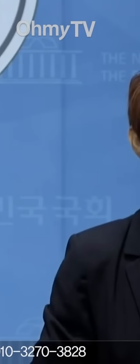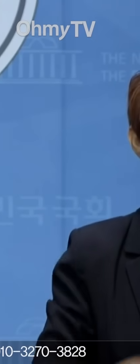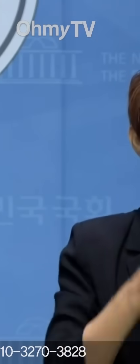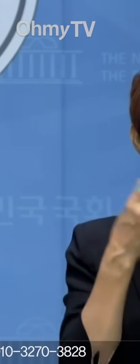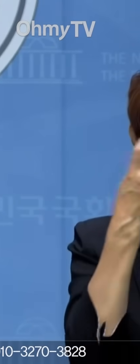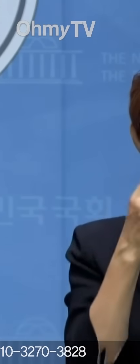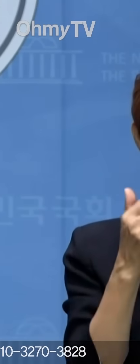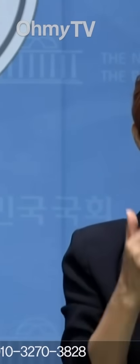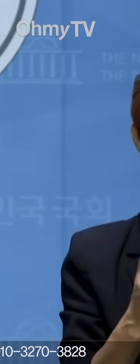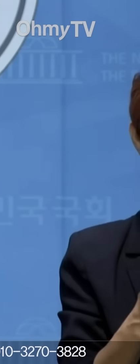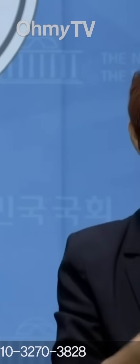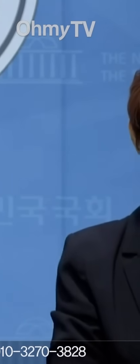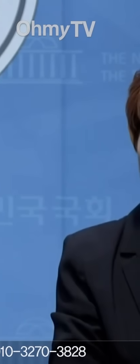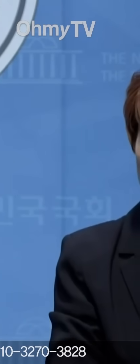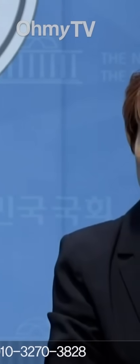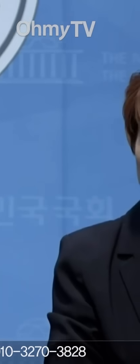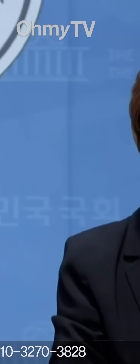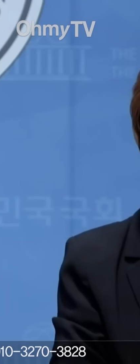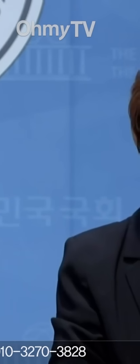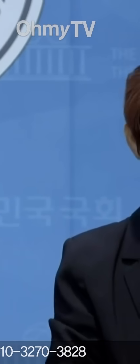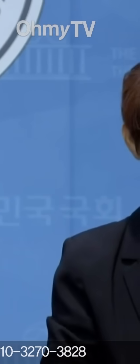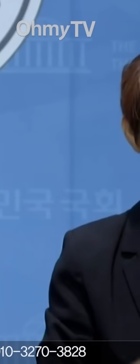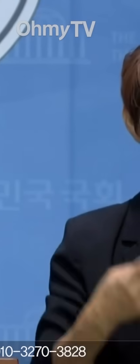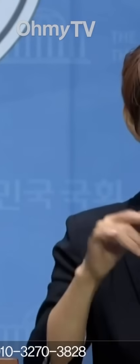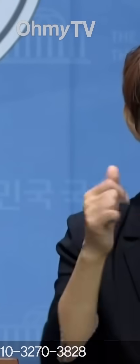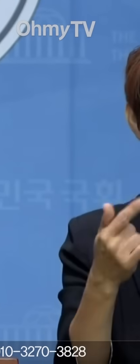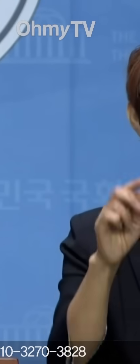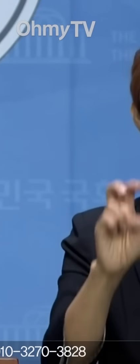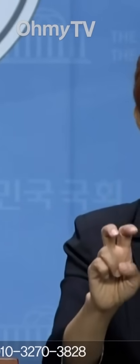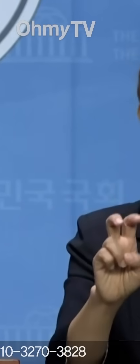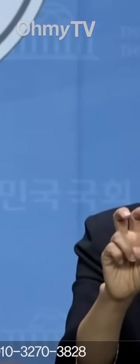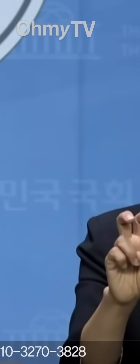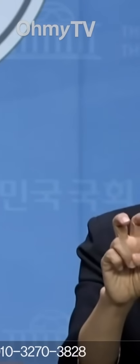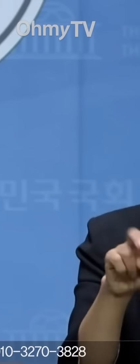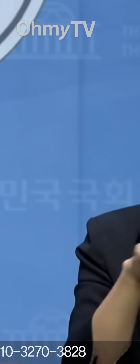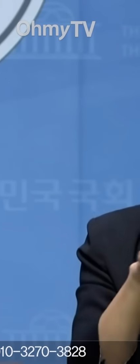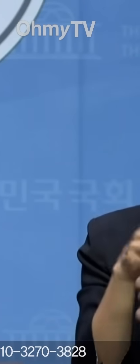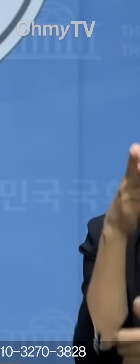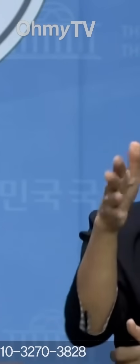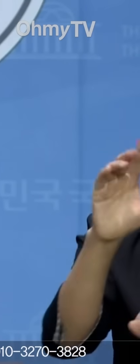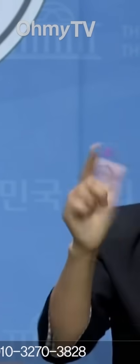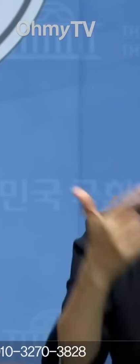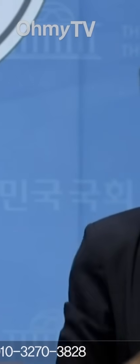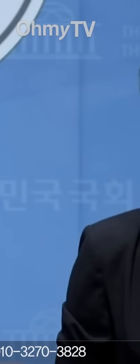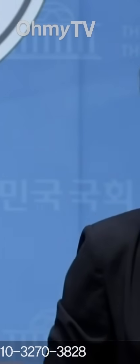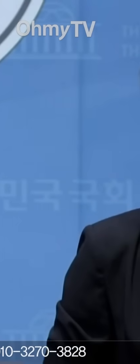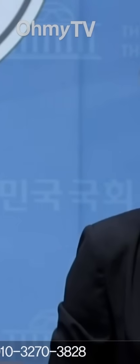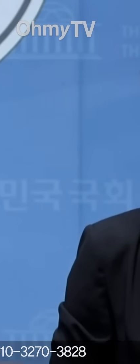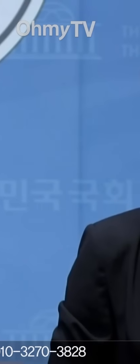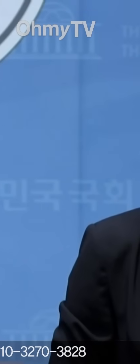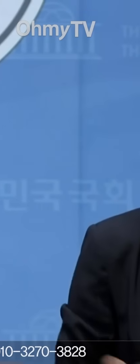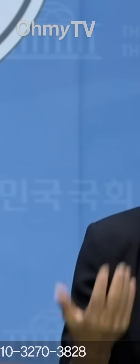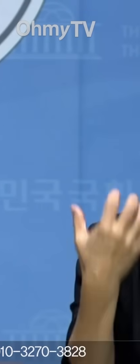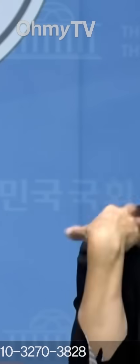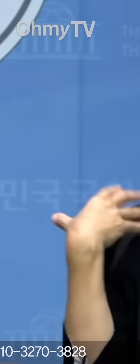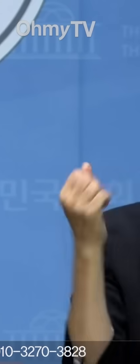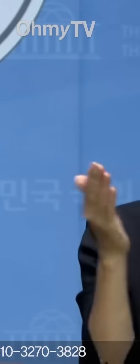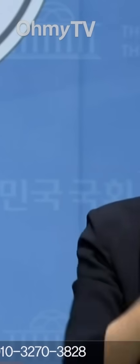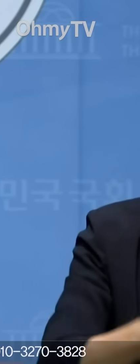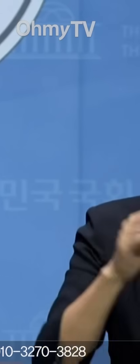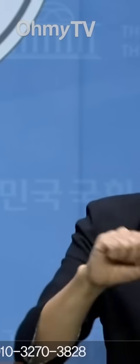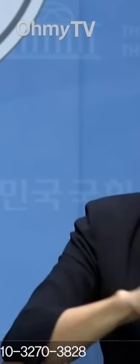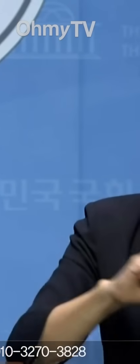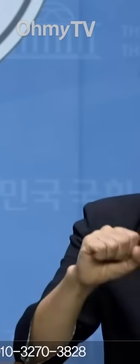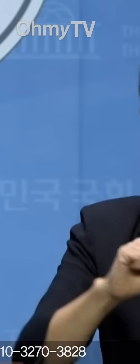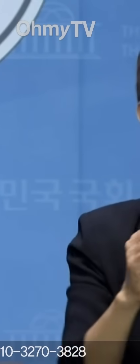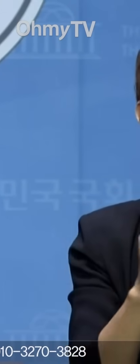수원지검의 주장과 달리 리호남은 첩보원이 아니고 직책을 가지고 공식적으로